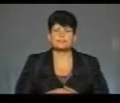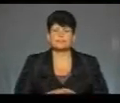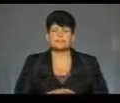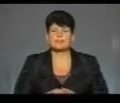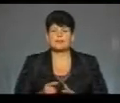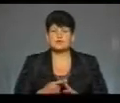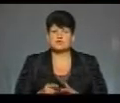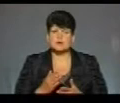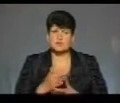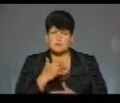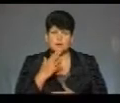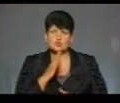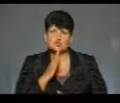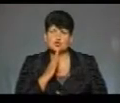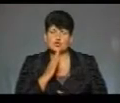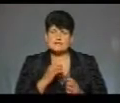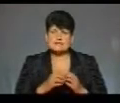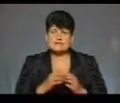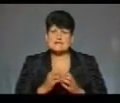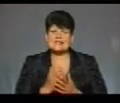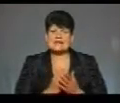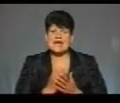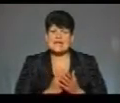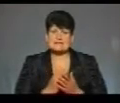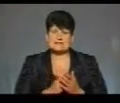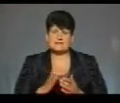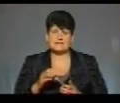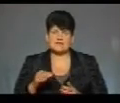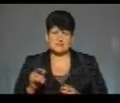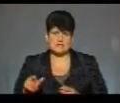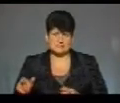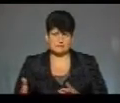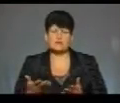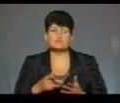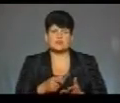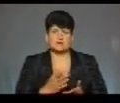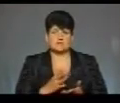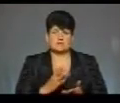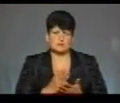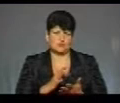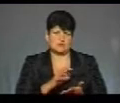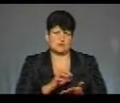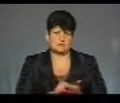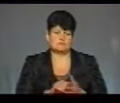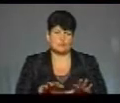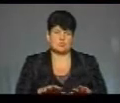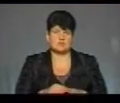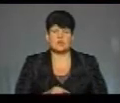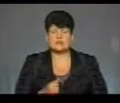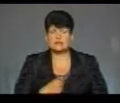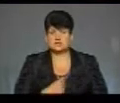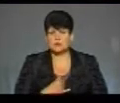є багато жінок серед резервістів, які вони обіймають посади? На жаль, у нас